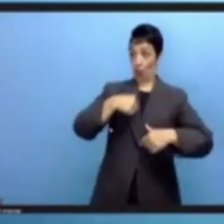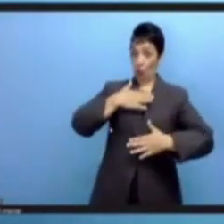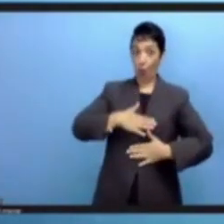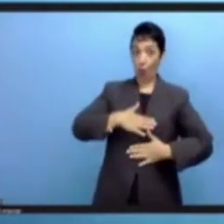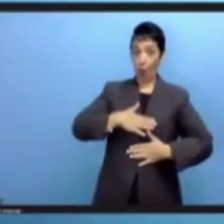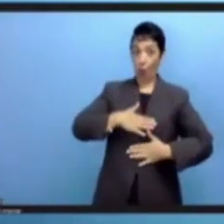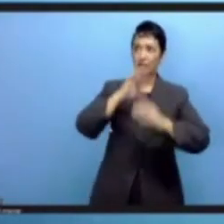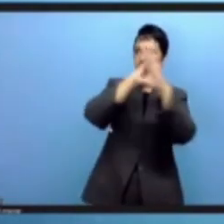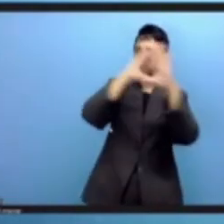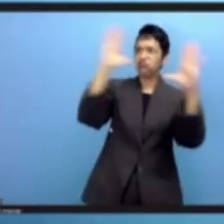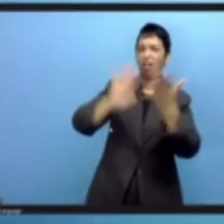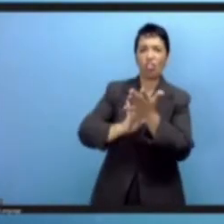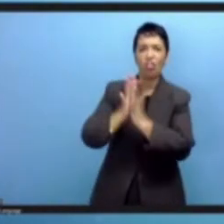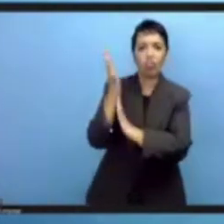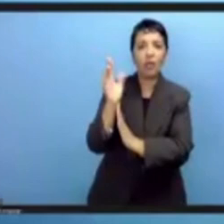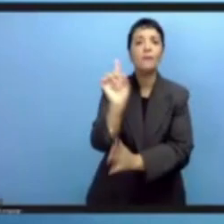passe.